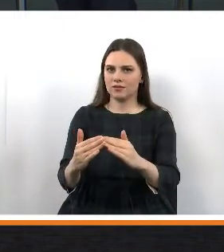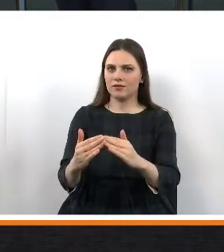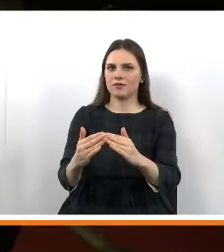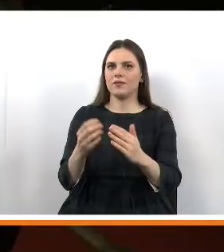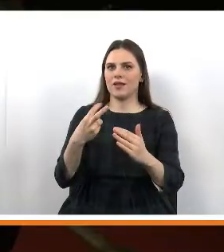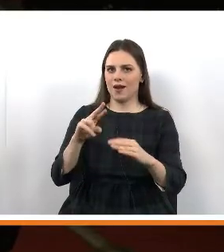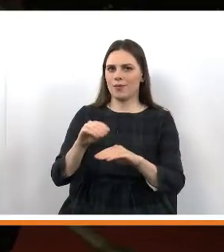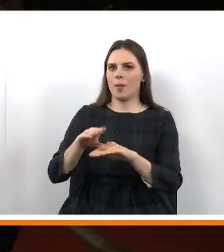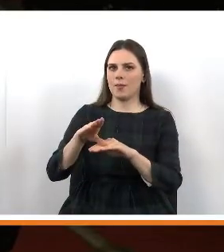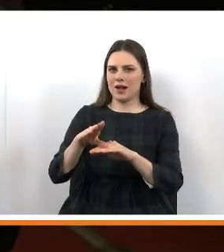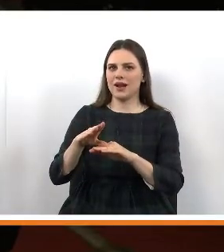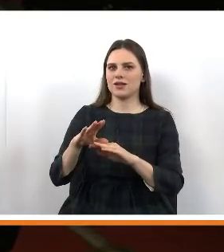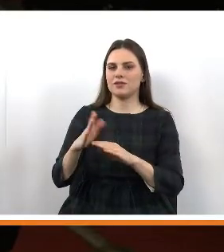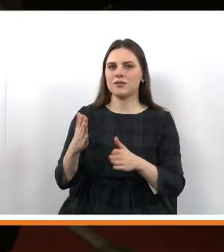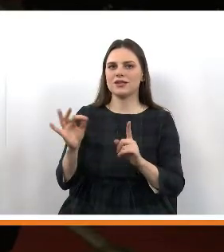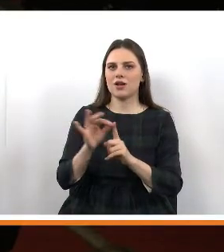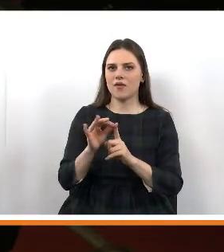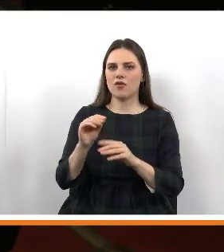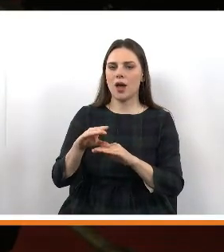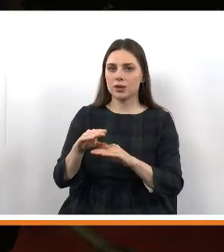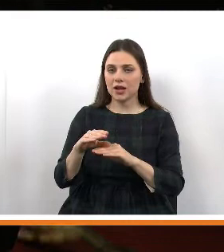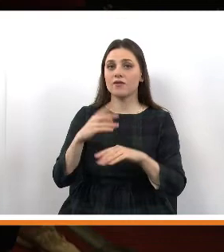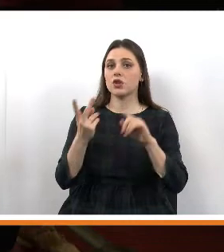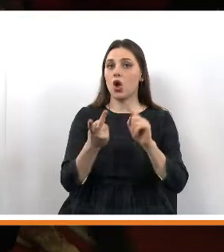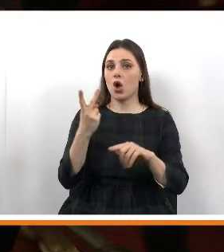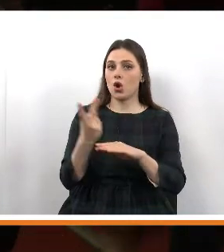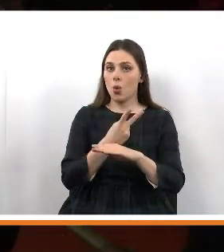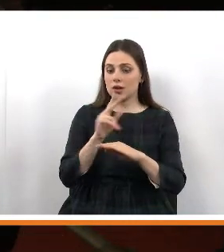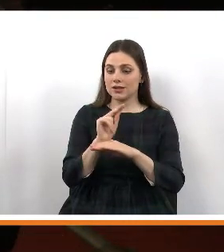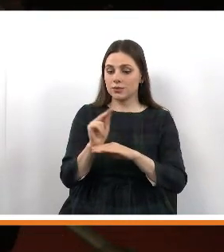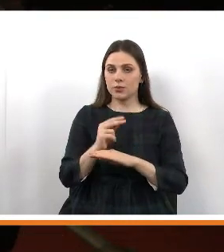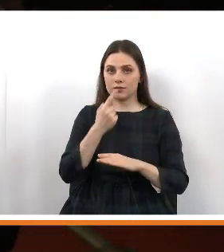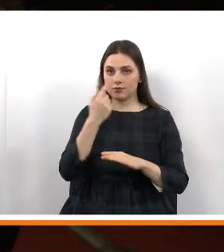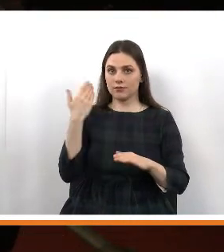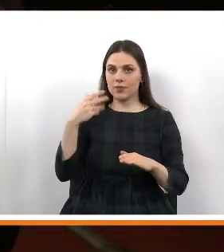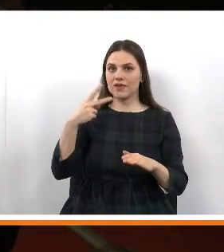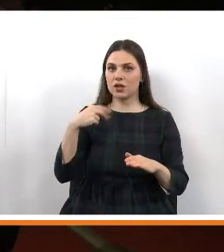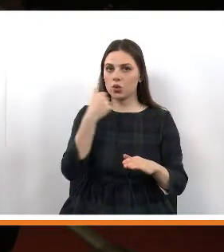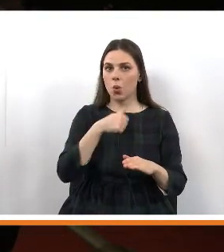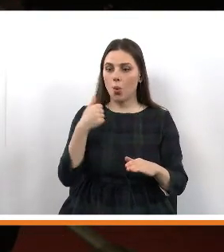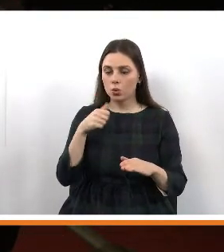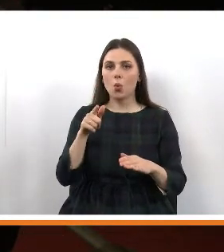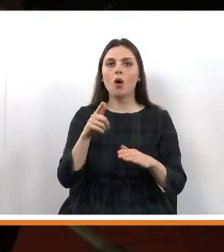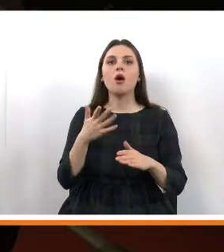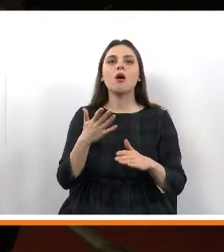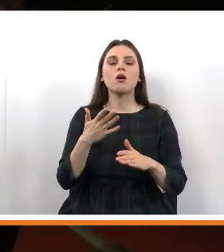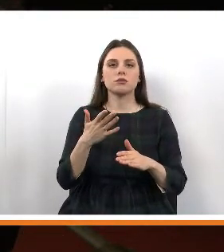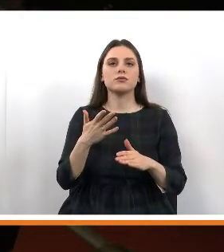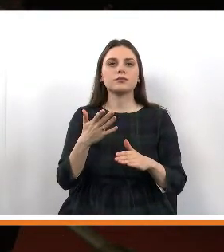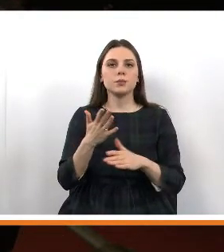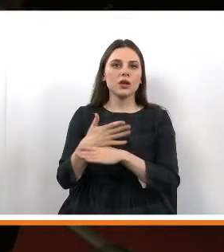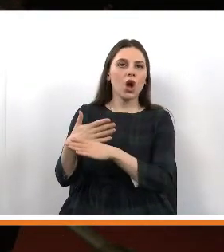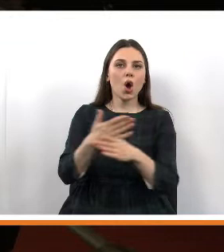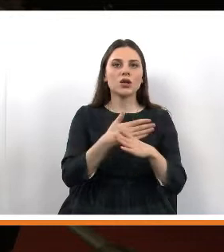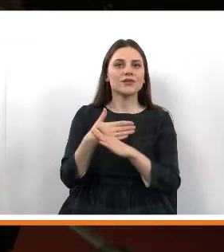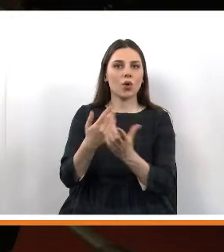бумаг, еще некоторые моменты. 2 раз исправляли содержательно вот в 2020 году, когда благотворительным организациям вдруг ни с того ни с